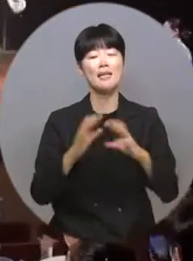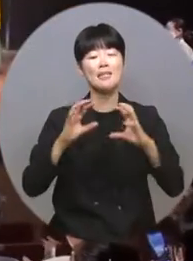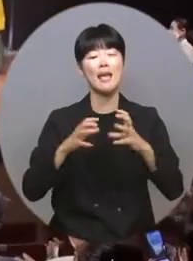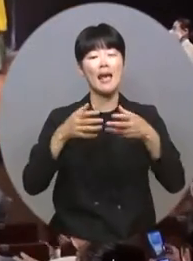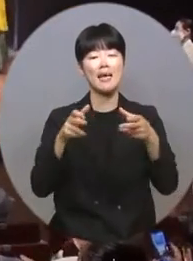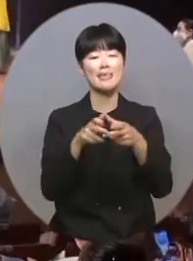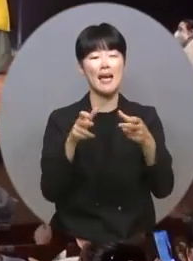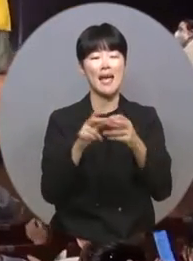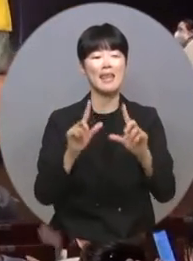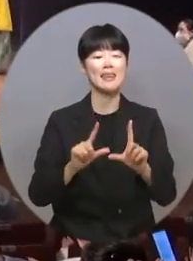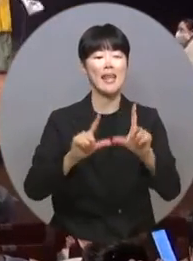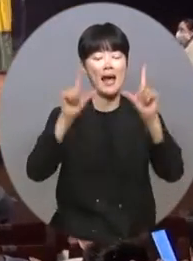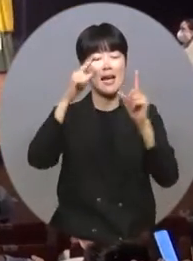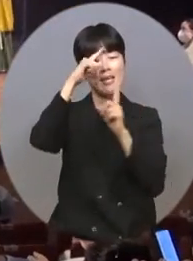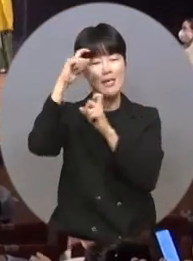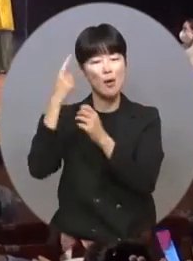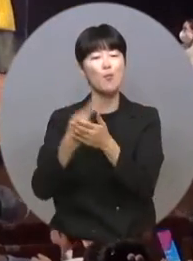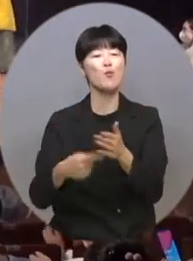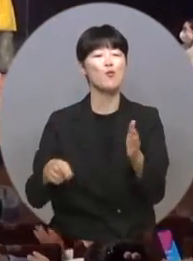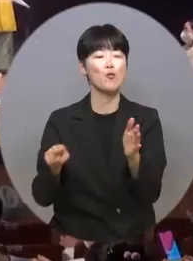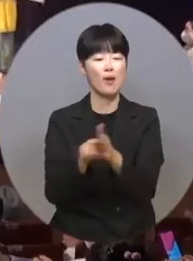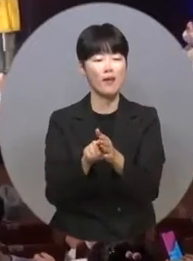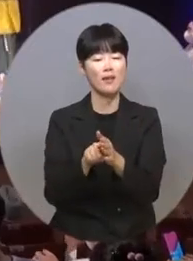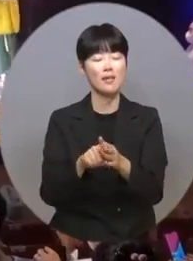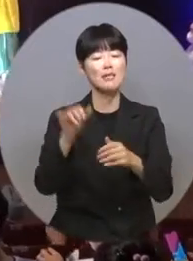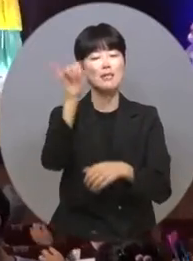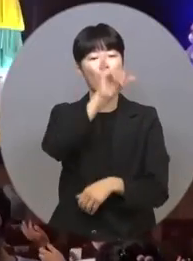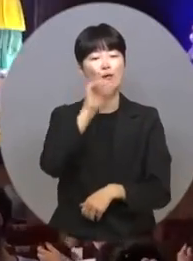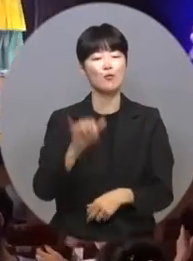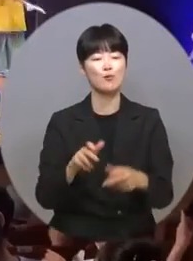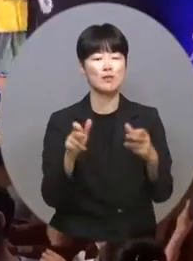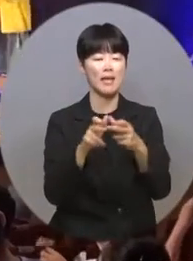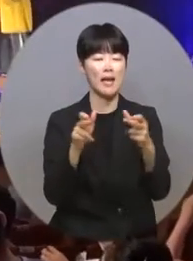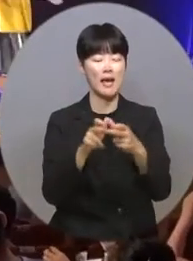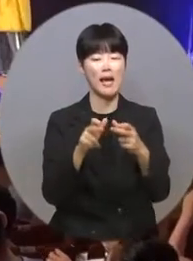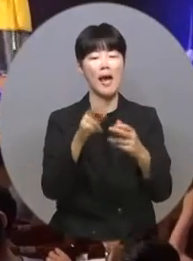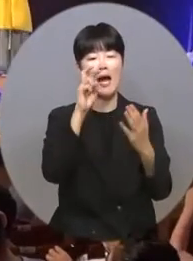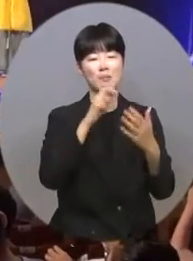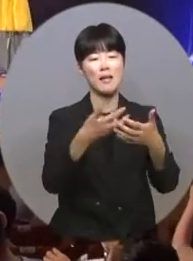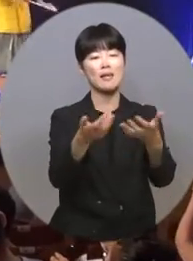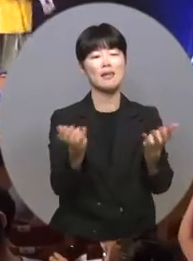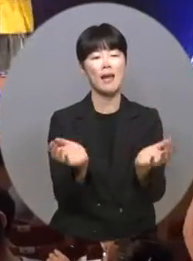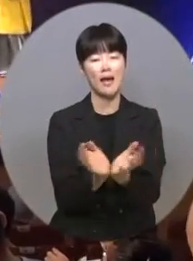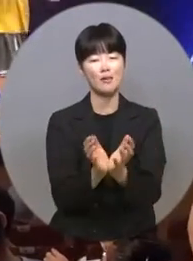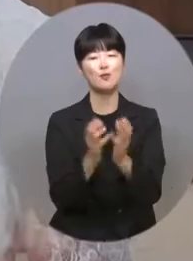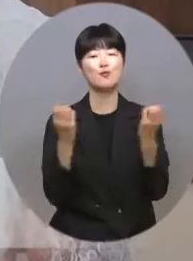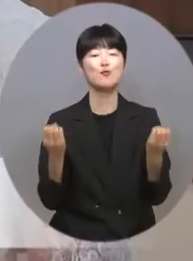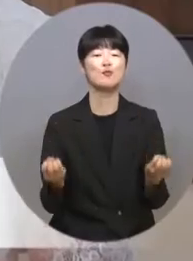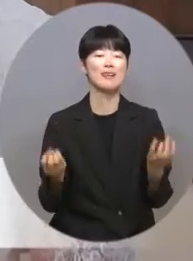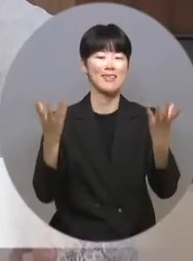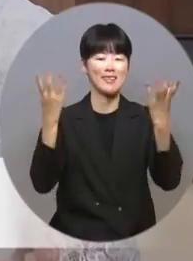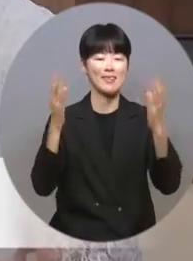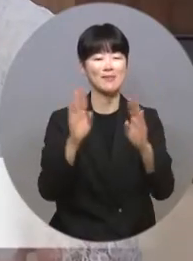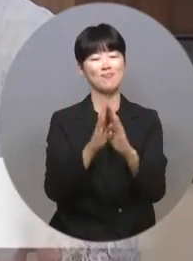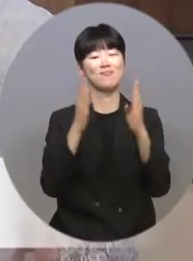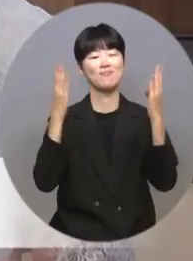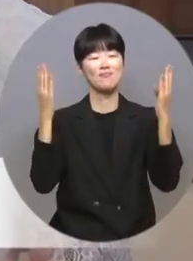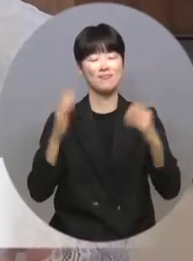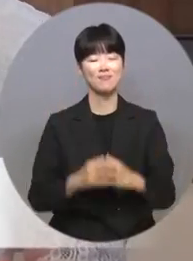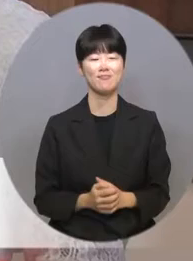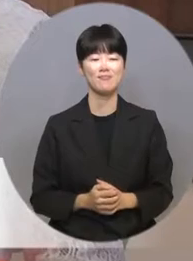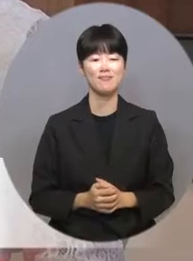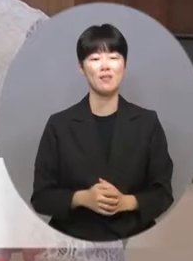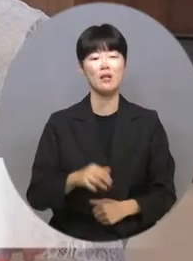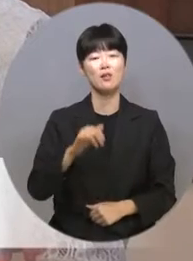날을 기념하고자 매년 열리는 전국 장애인 합창단의 화합의 무대이자 축제의 장입니다. 충청남도